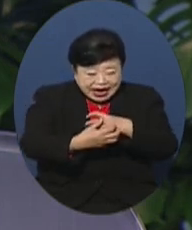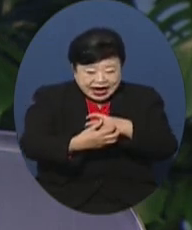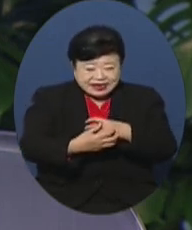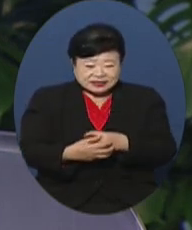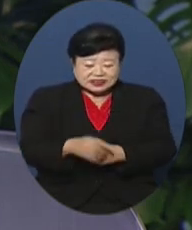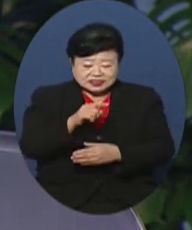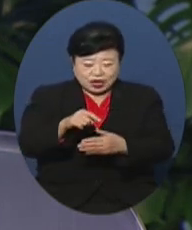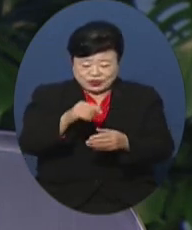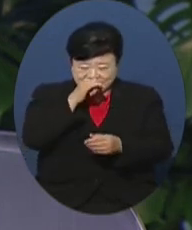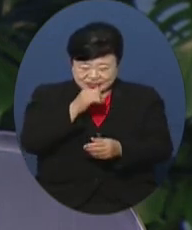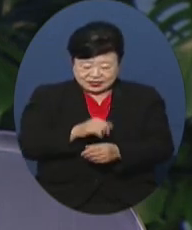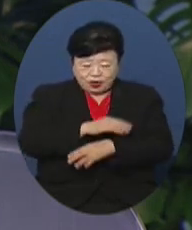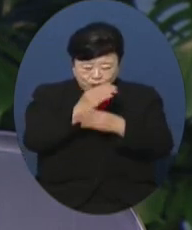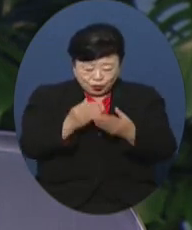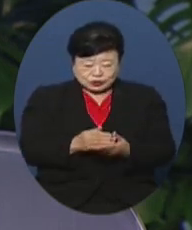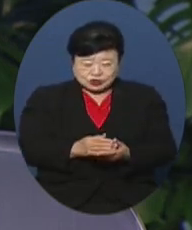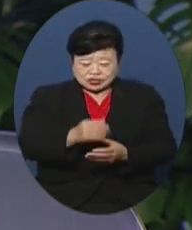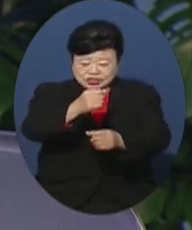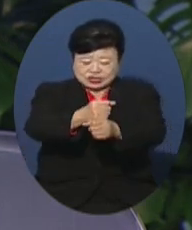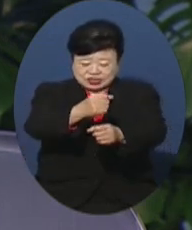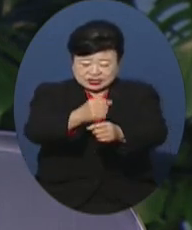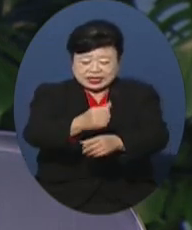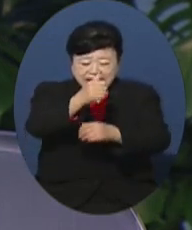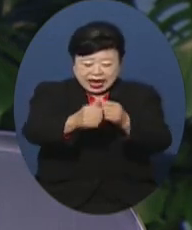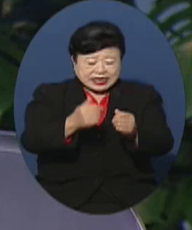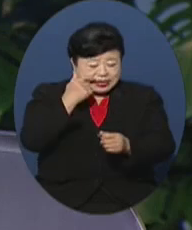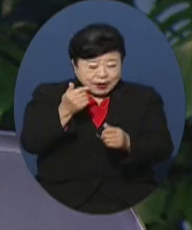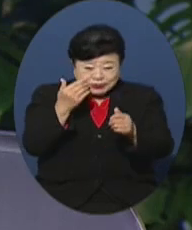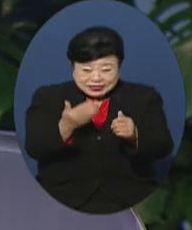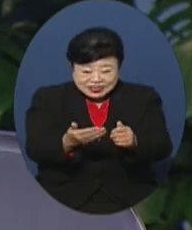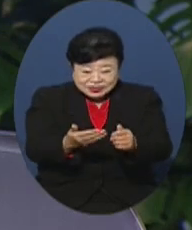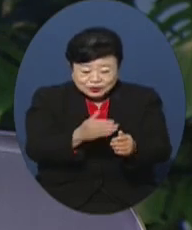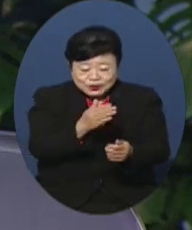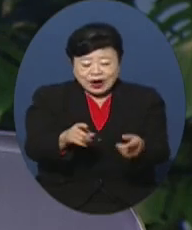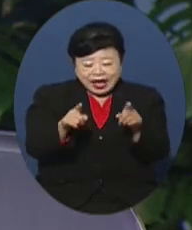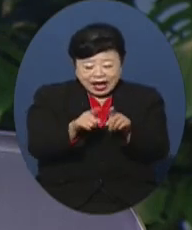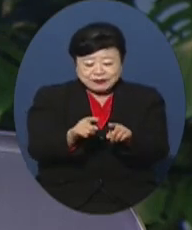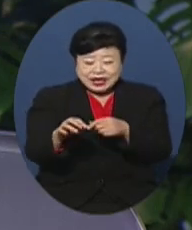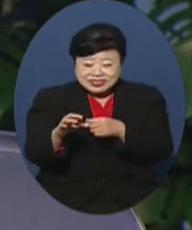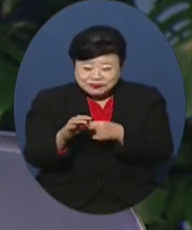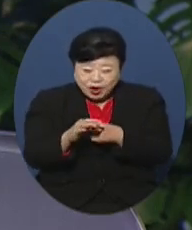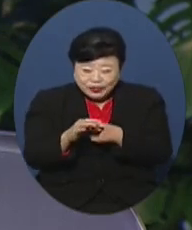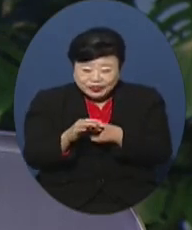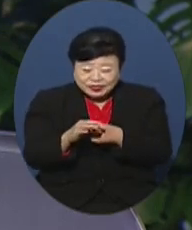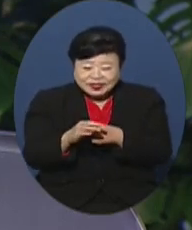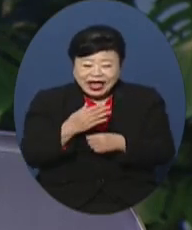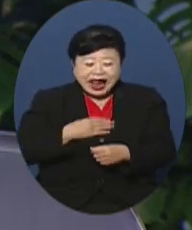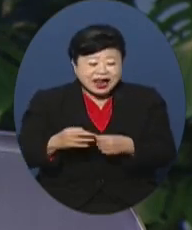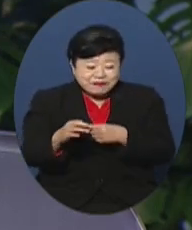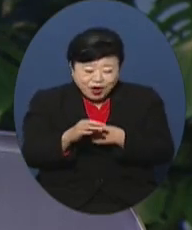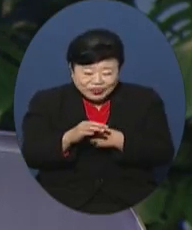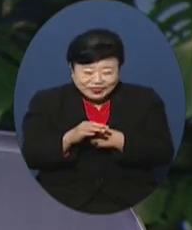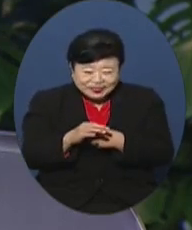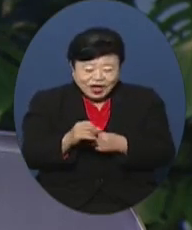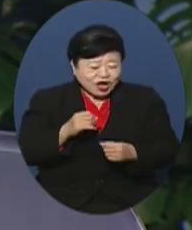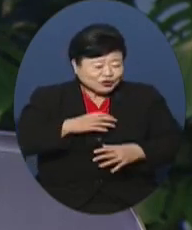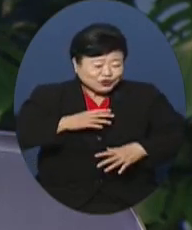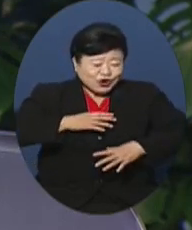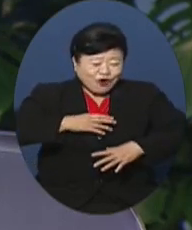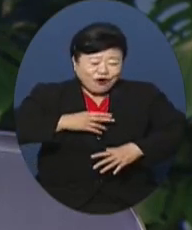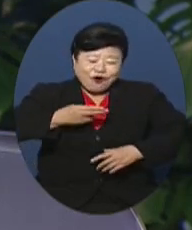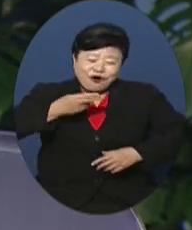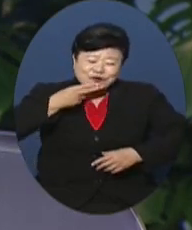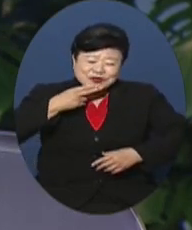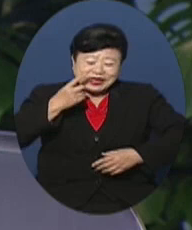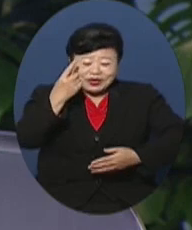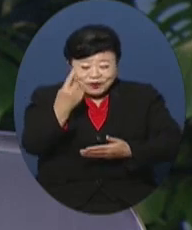가운데에 있는 모든 것을 지으신 하나님께서 우리와 함께 하신다는 것을 알면 두려움이 한